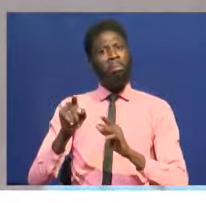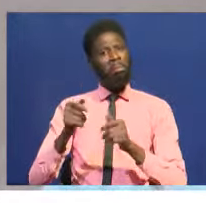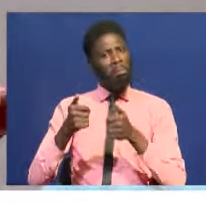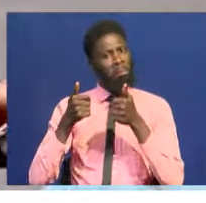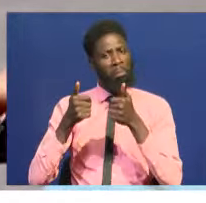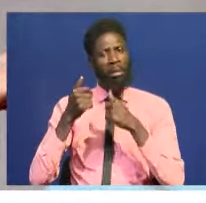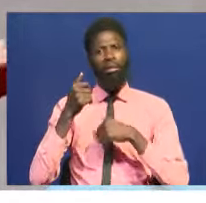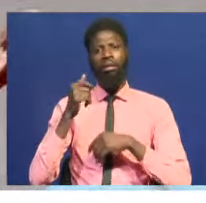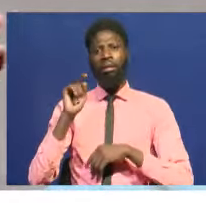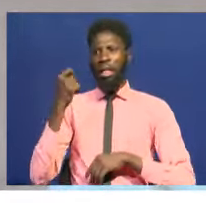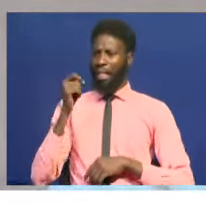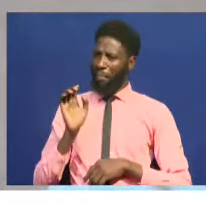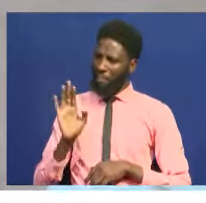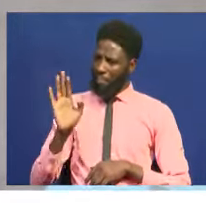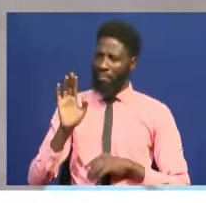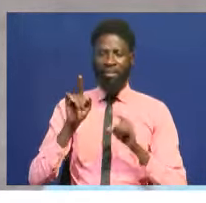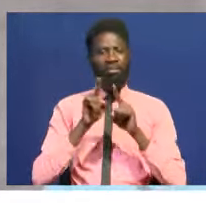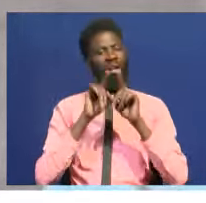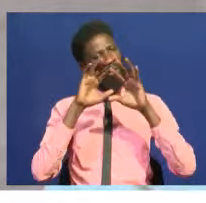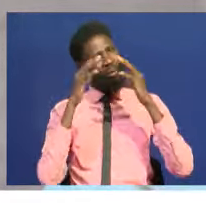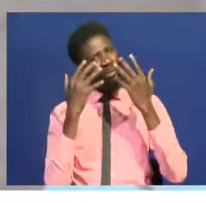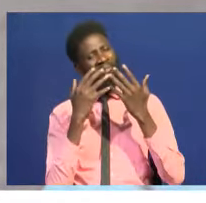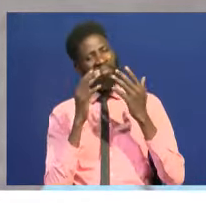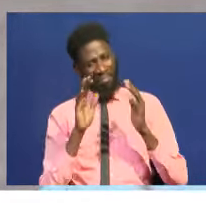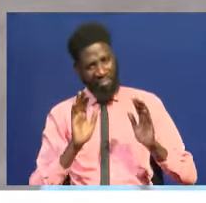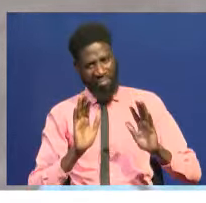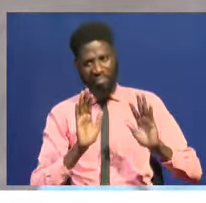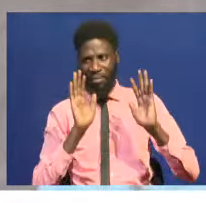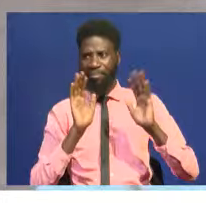resource globally. So,